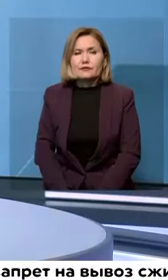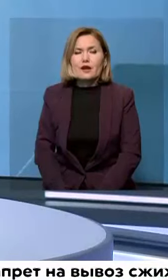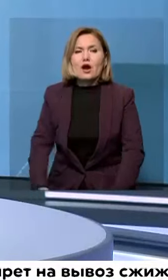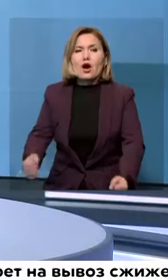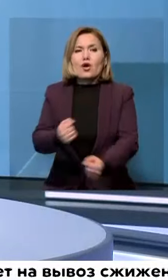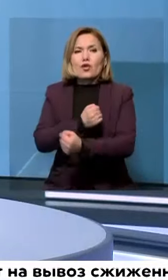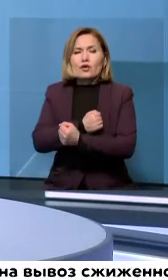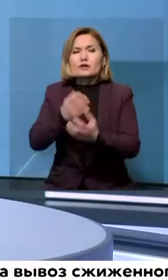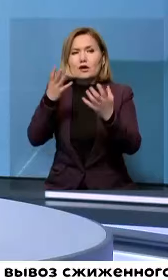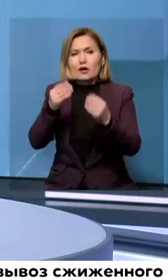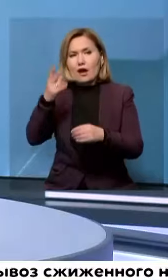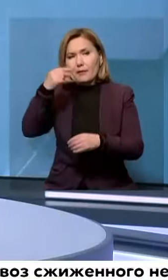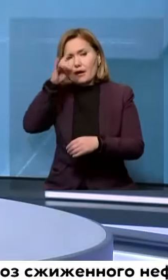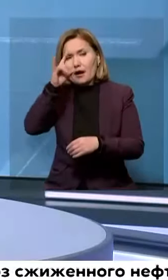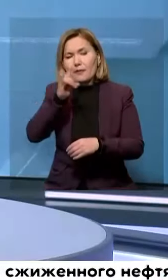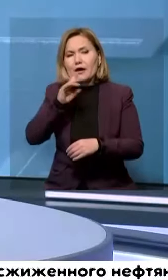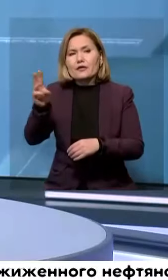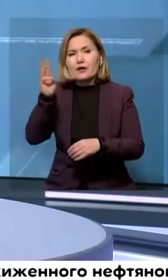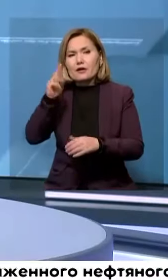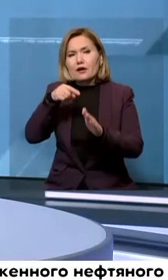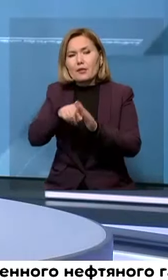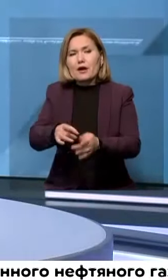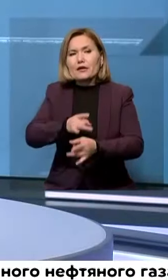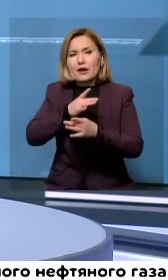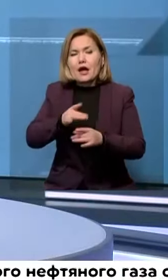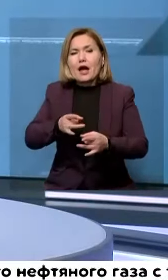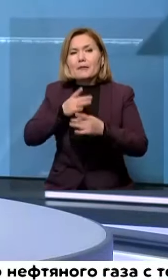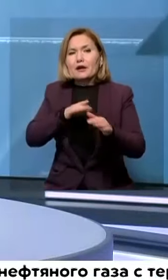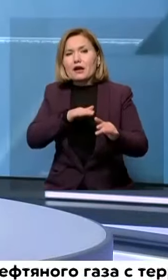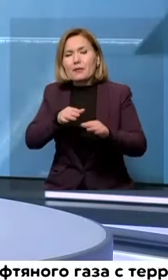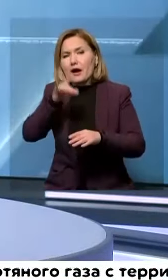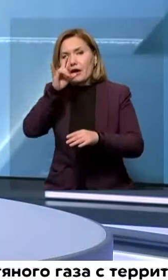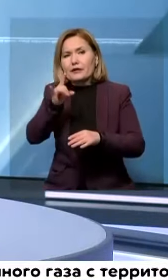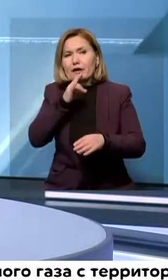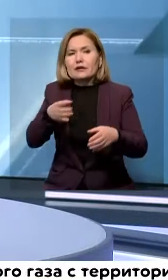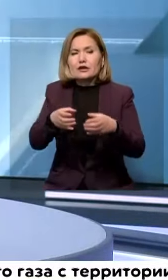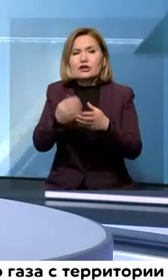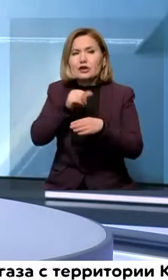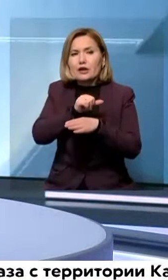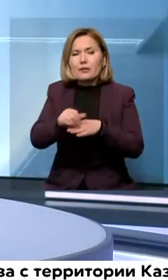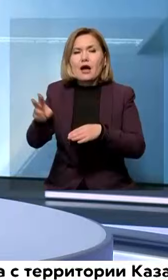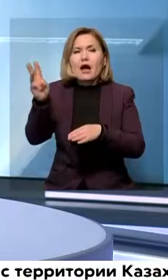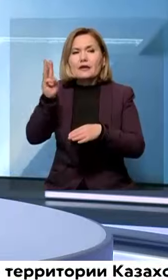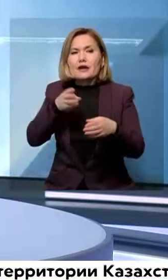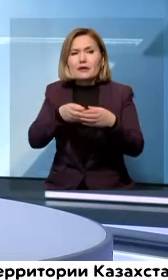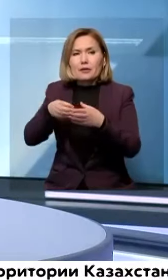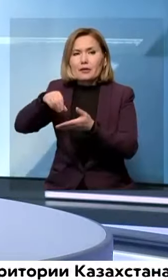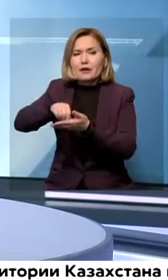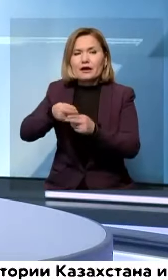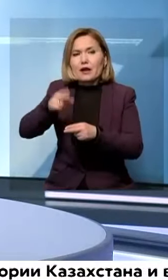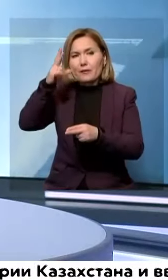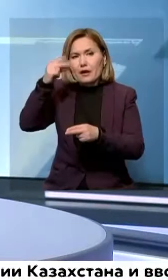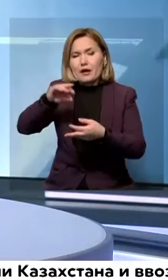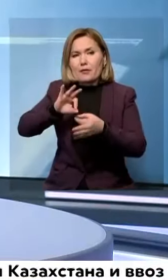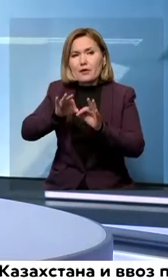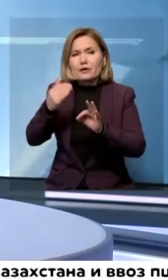Көрісу күні Бельгиядағы Қазақстан елшілігінде тойланды. Мерекелік шараға осы елдегі қазақ диаспорасы мен шетел дипломаттары қатысты.